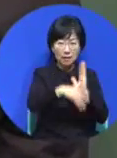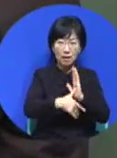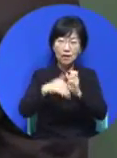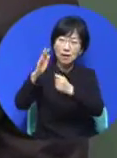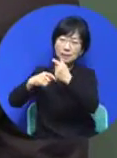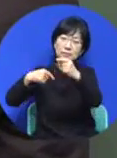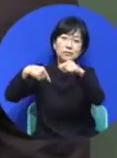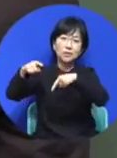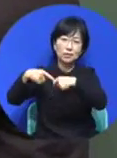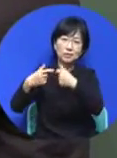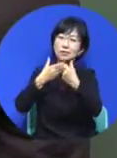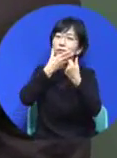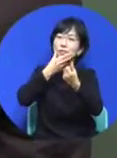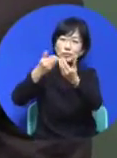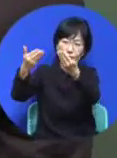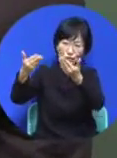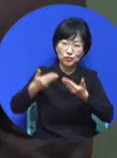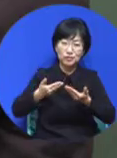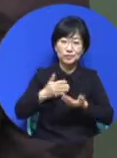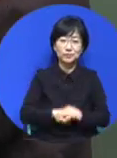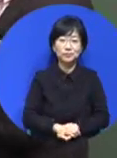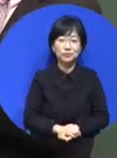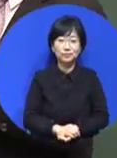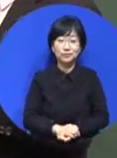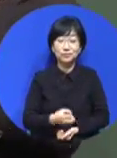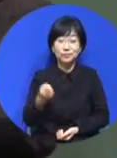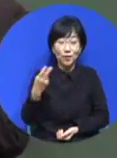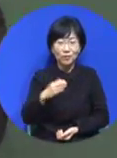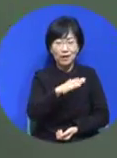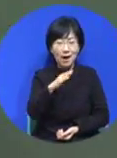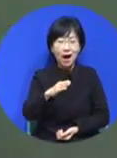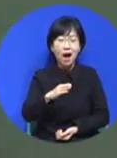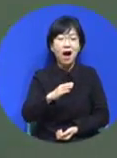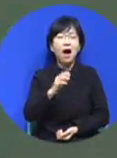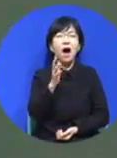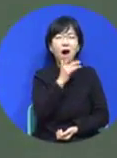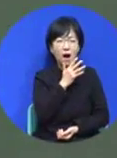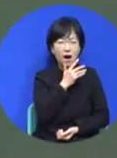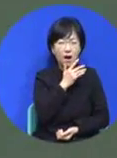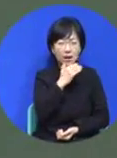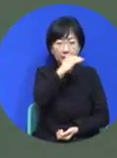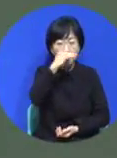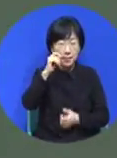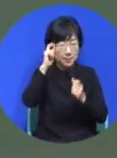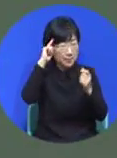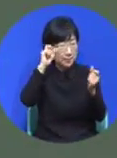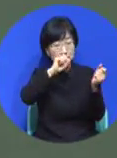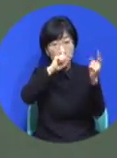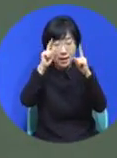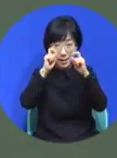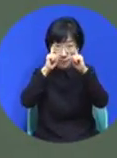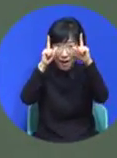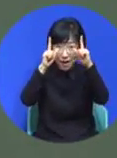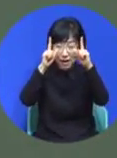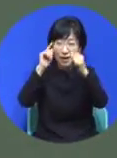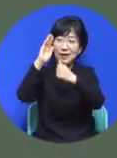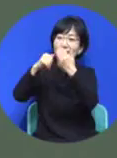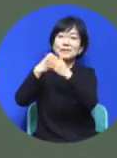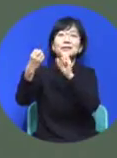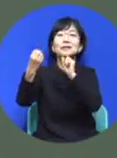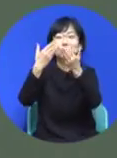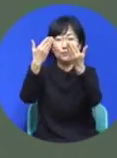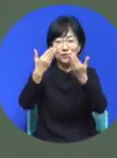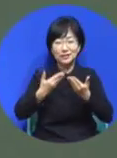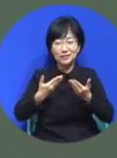사실은요, 깨닫기만 한데도 응답하신다. So as a fact, all you do is realize, and yet God still answers. 참